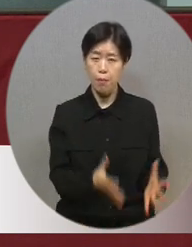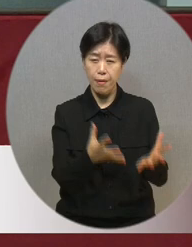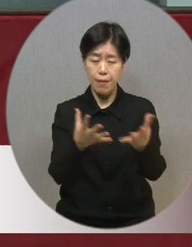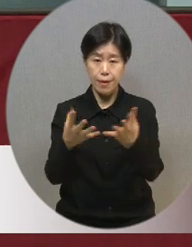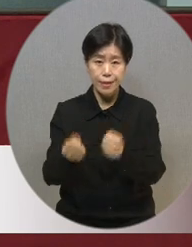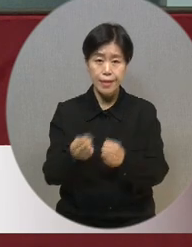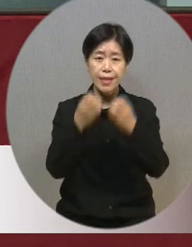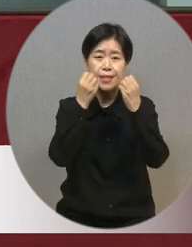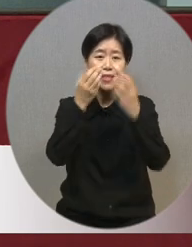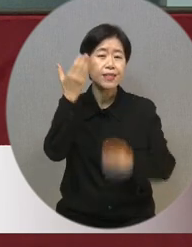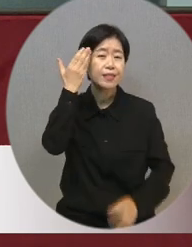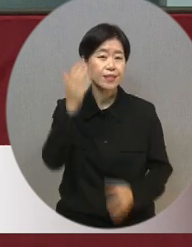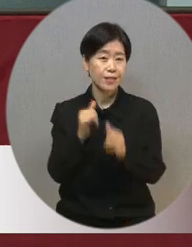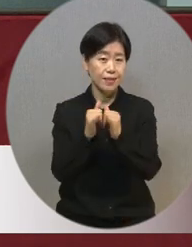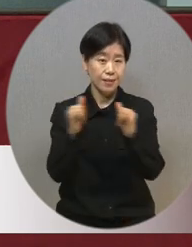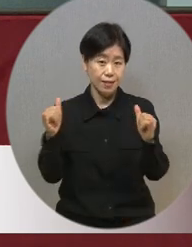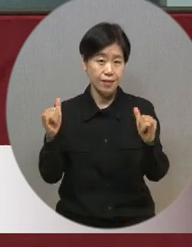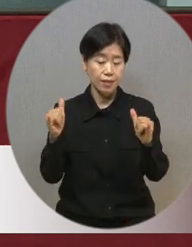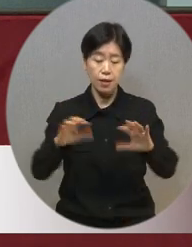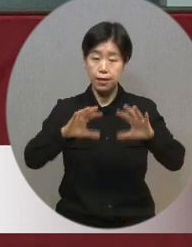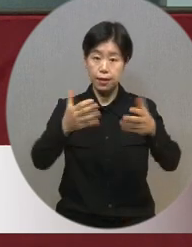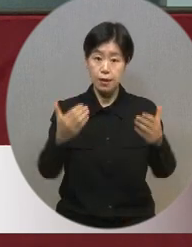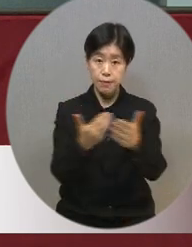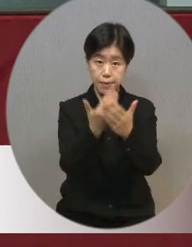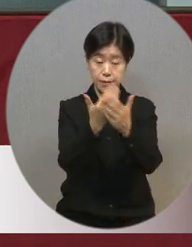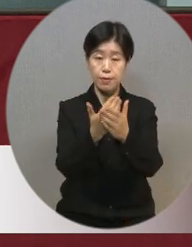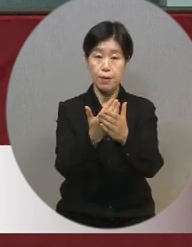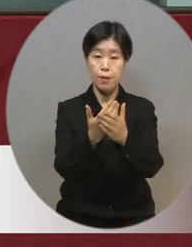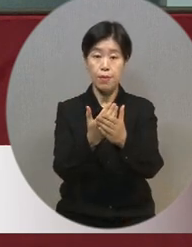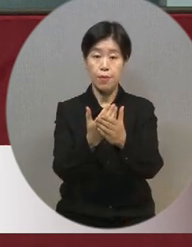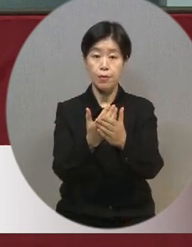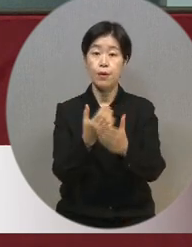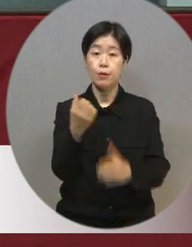수많은 신지식인들의 국가 발전은 물론